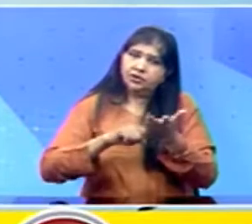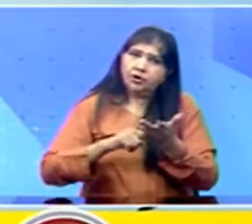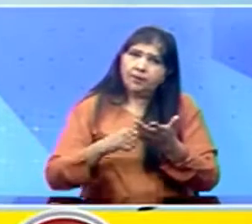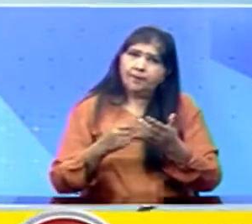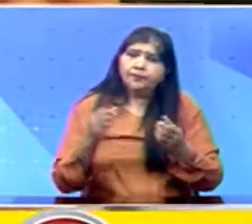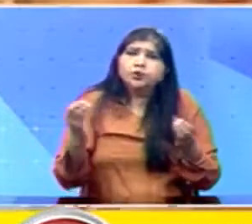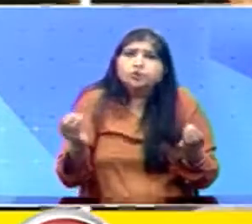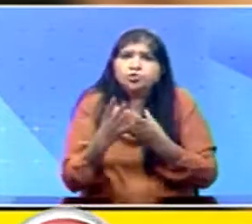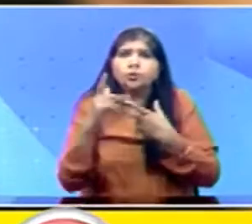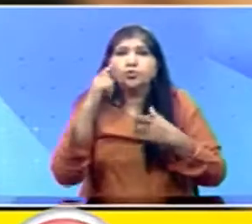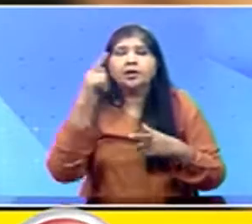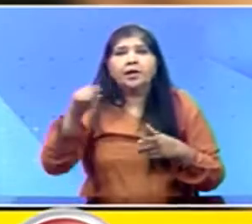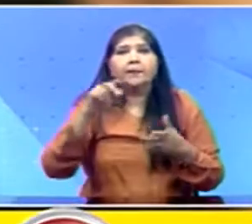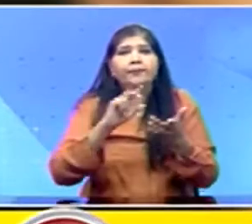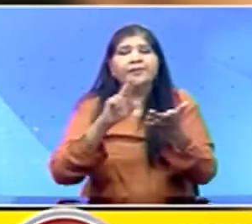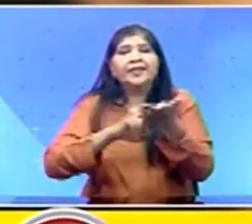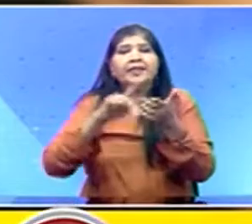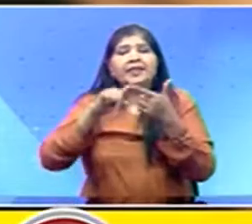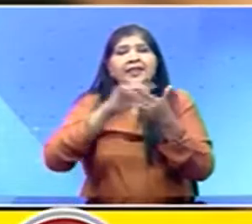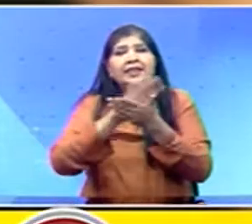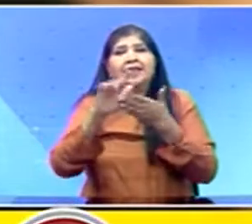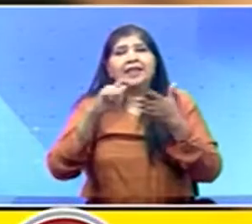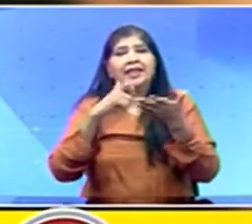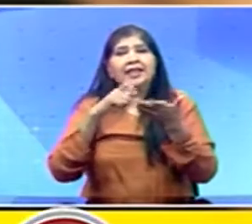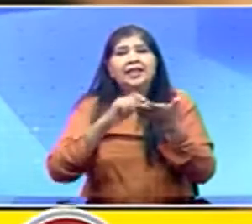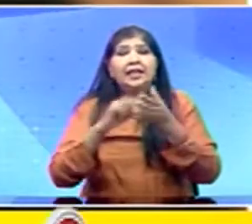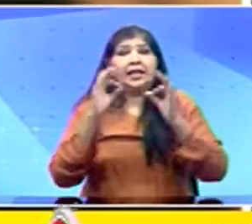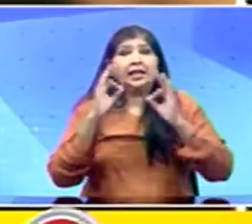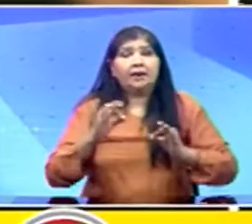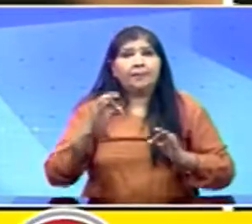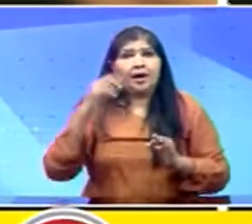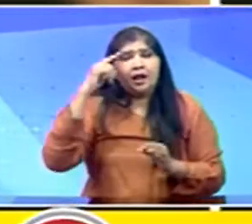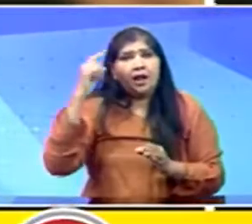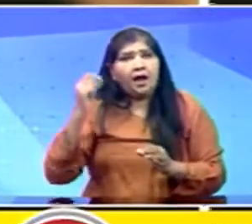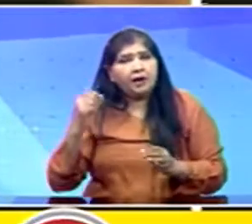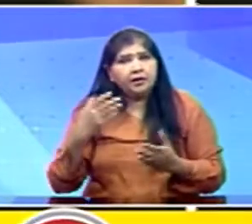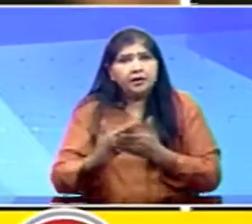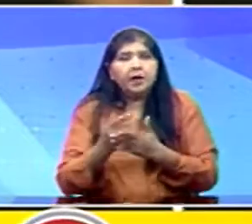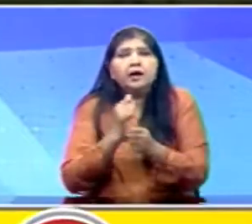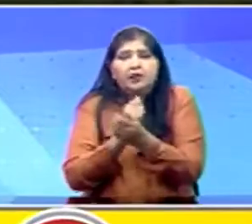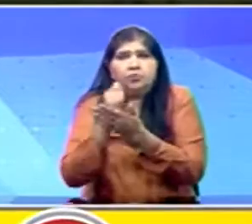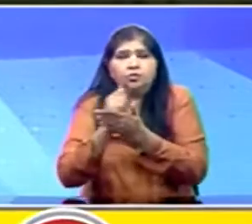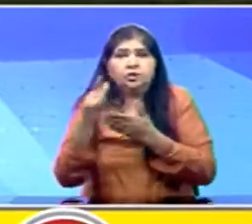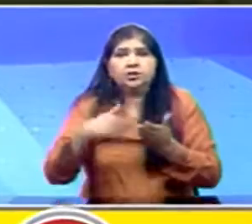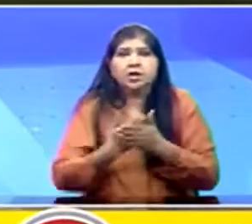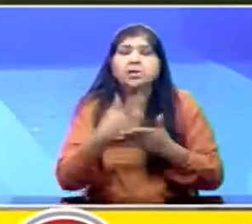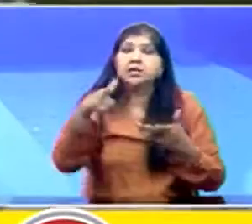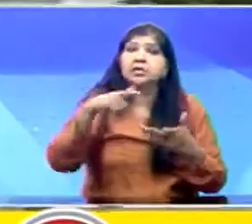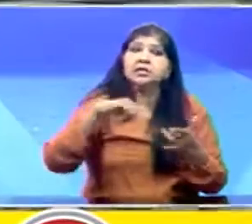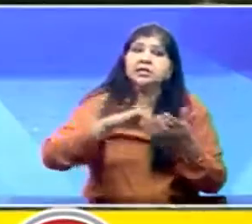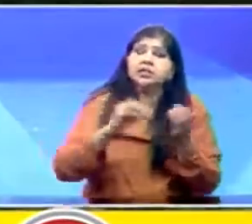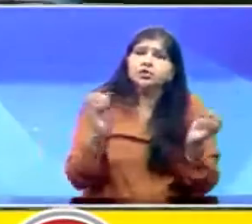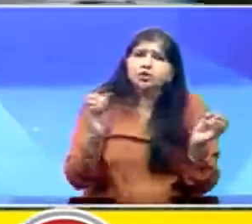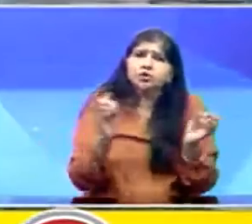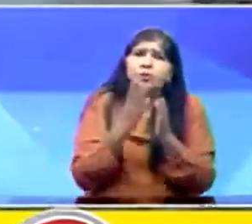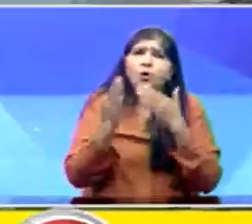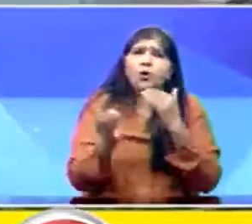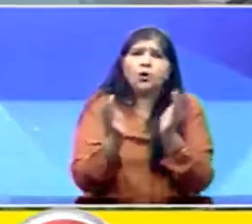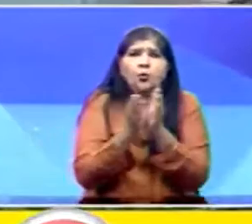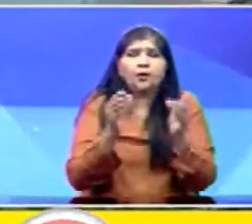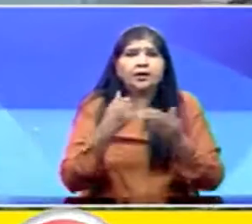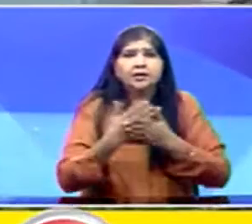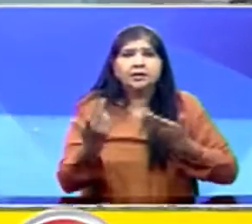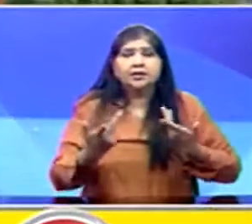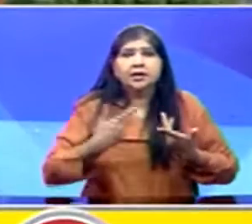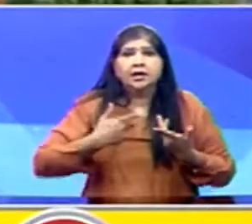नेहा भी एक कमाल के एडिया प्रकाम कर रही है ये स्टार्ट अप ऐसे